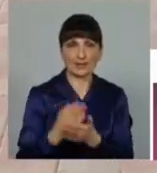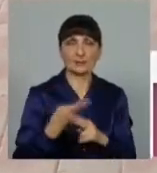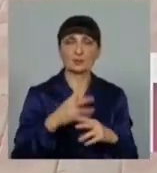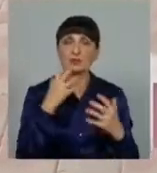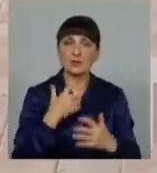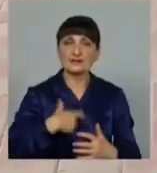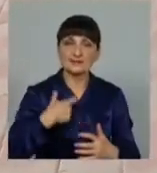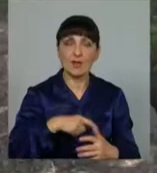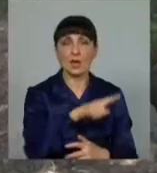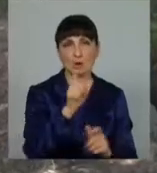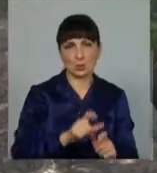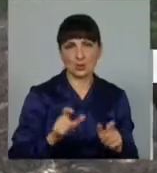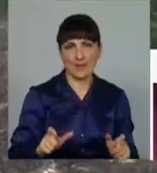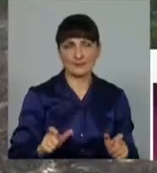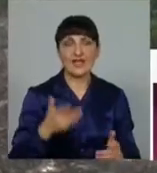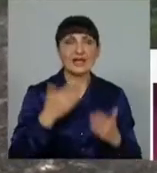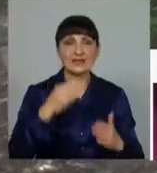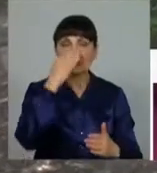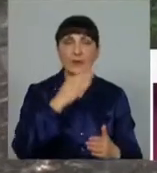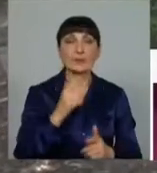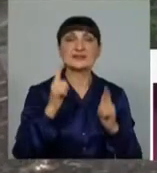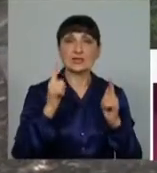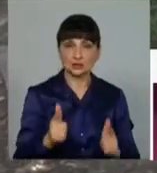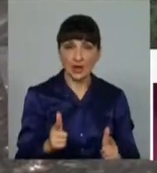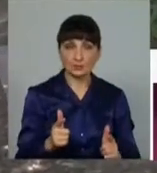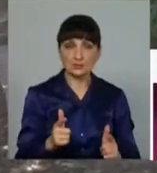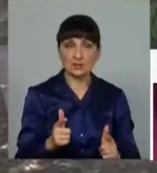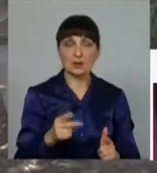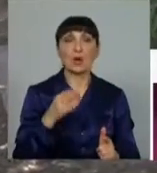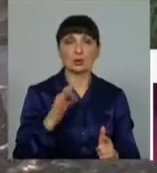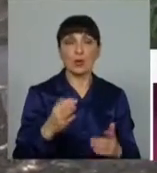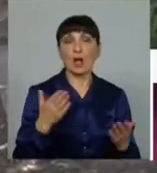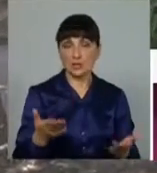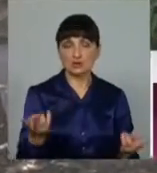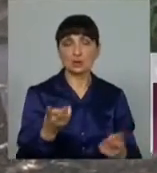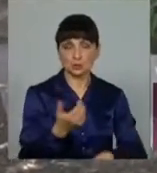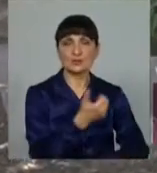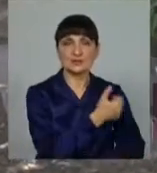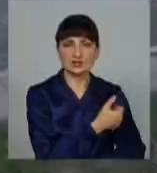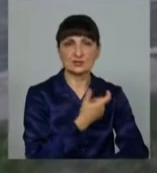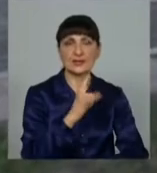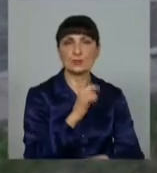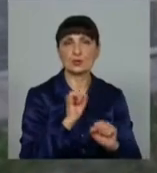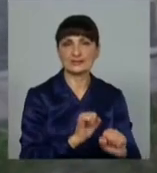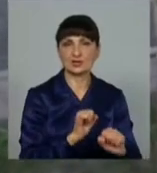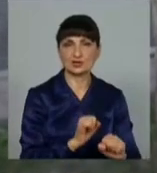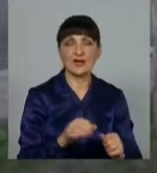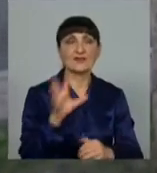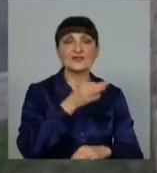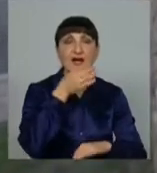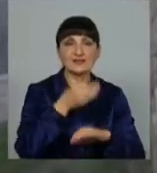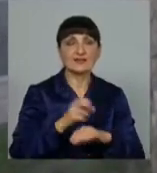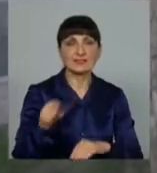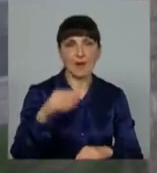беречь себя и окружающих. Если родители соглашаются, то, ну, конечно, нужно защитить ребенка. Вся ответственность лежит